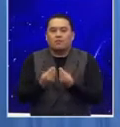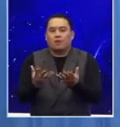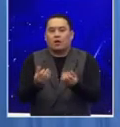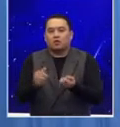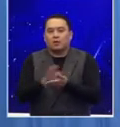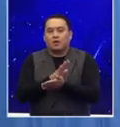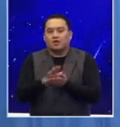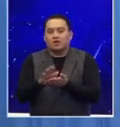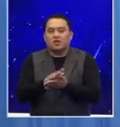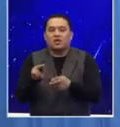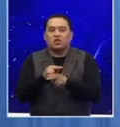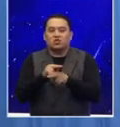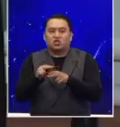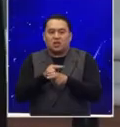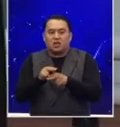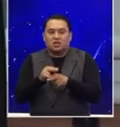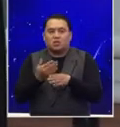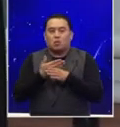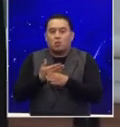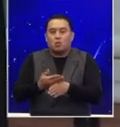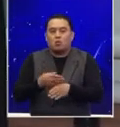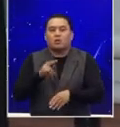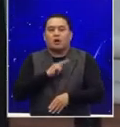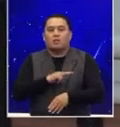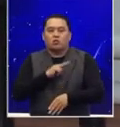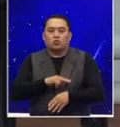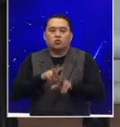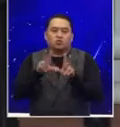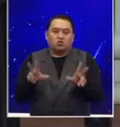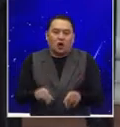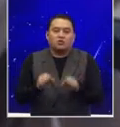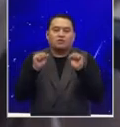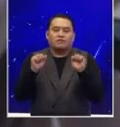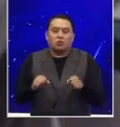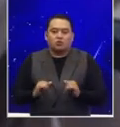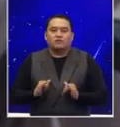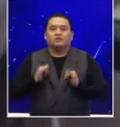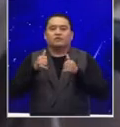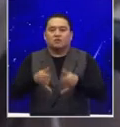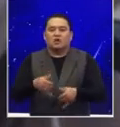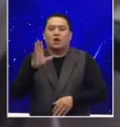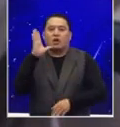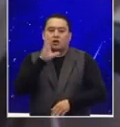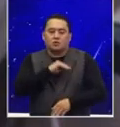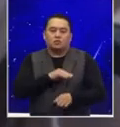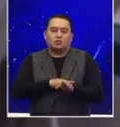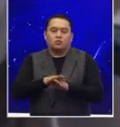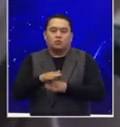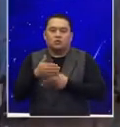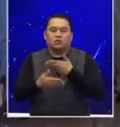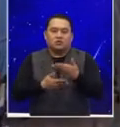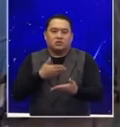бесплатную путевку в санаторий на лечение. Благодаря проводимым процедурам есть шанс, что в скором будущем девочка сможет жить полноценной